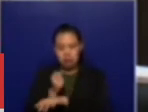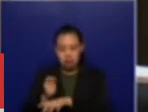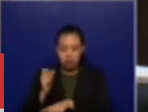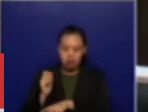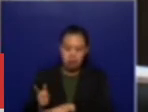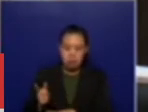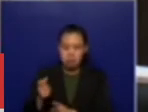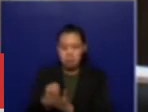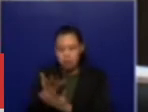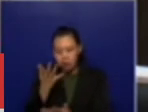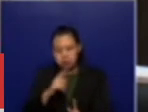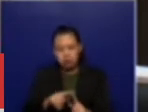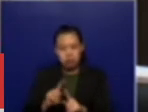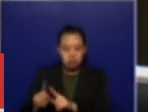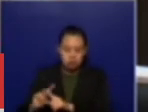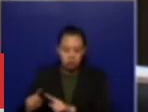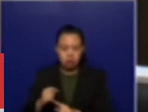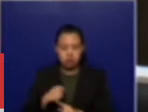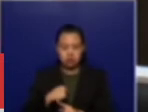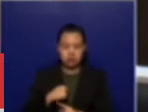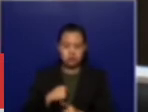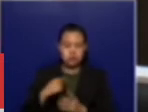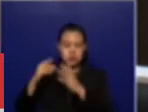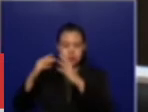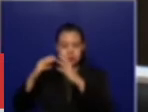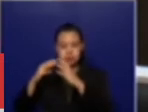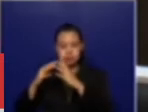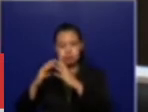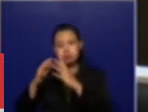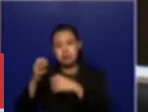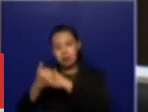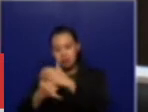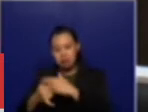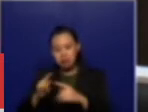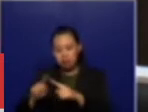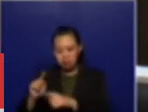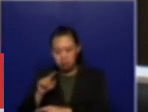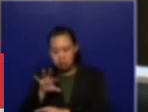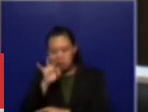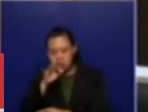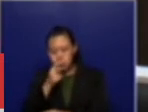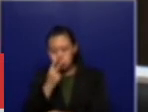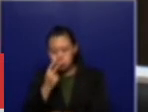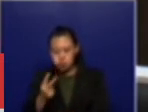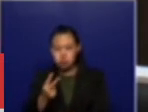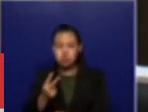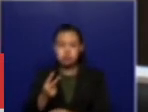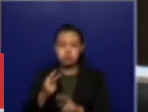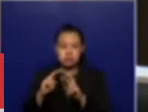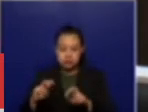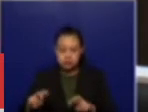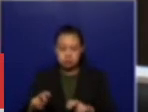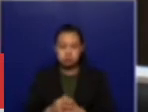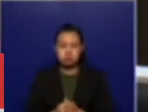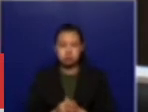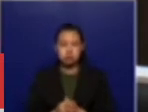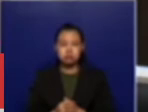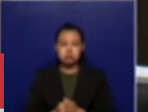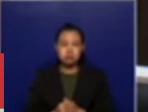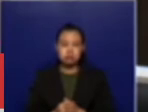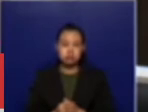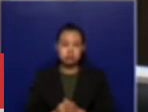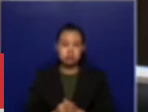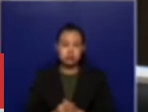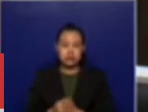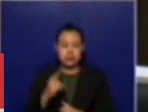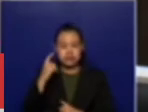สิ่งซึ่งเราไม่ควรทำเป็นอย่างยิ่งนะครับแต่รัฐบาลกำลังทำนะครับก็ยิ่งทำให้การตัดสินใจใน